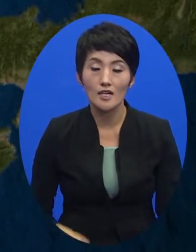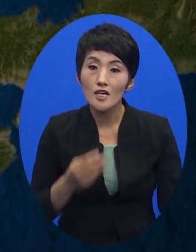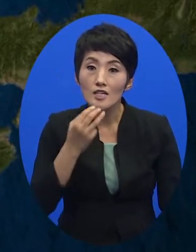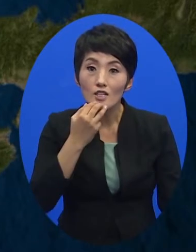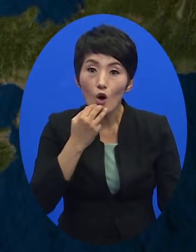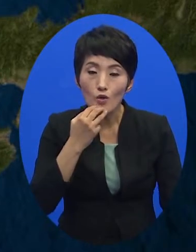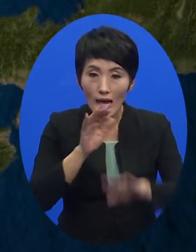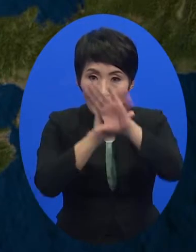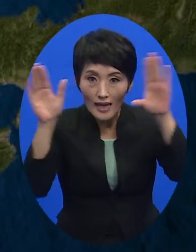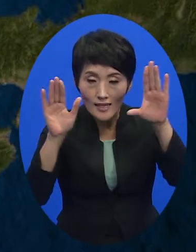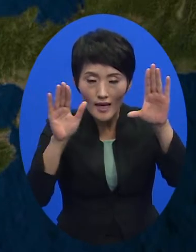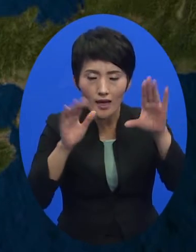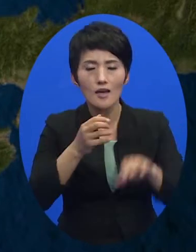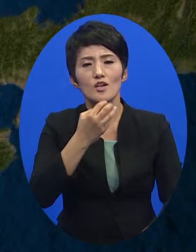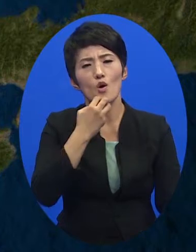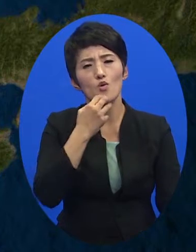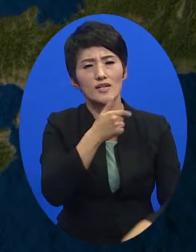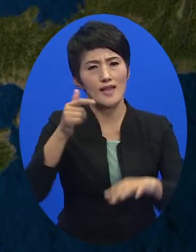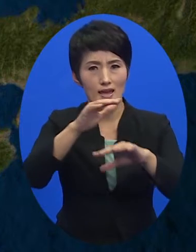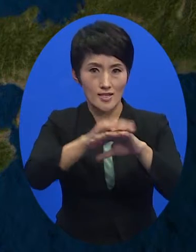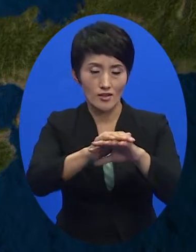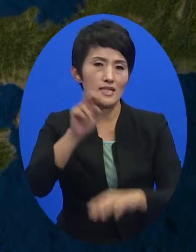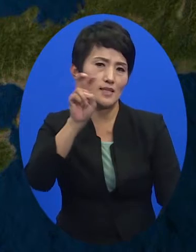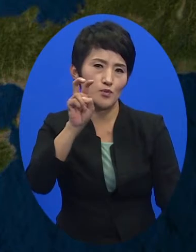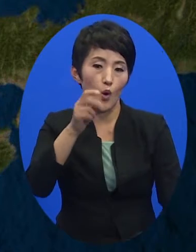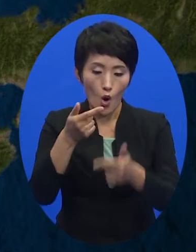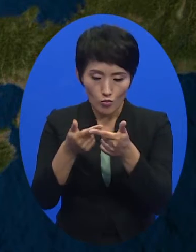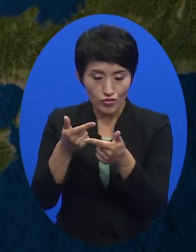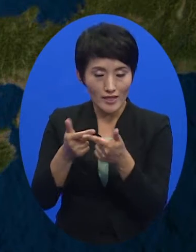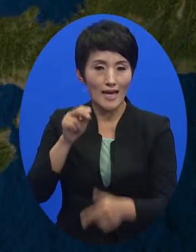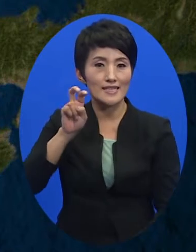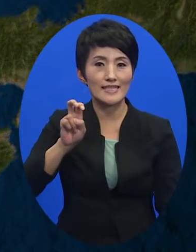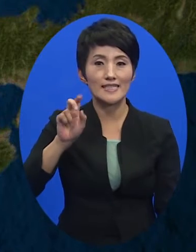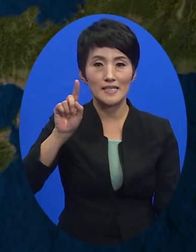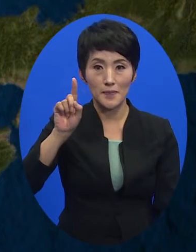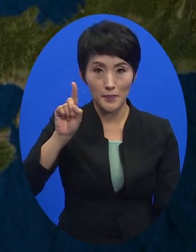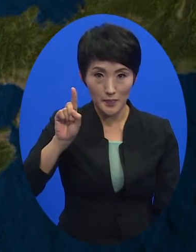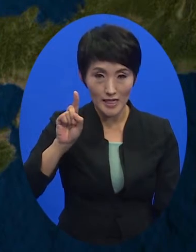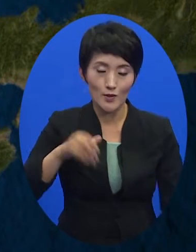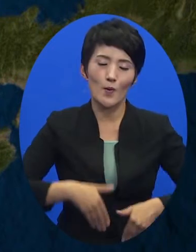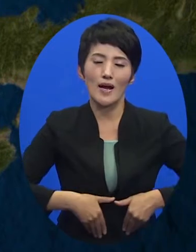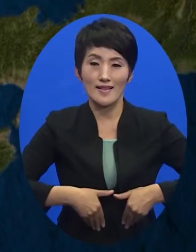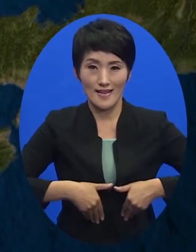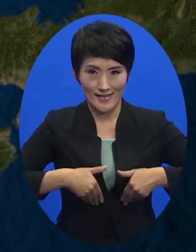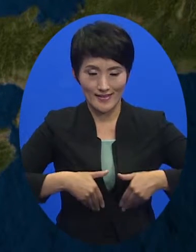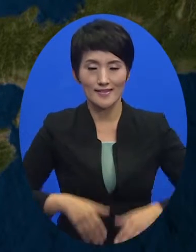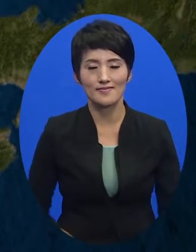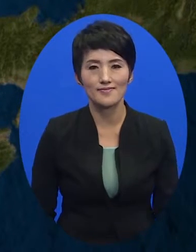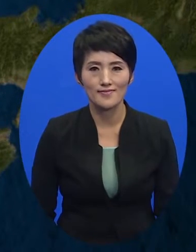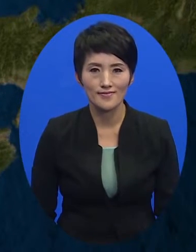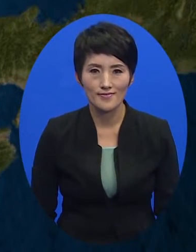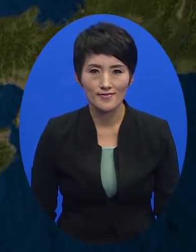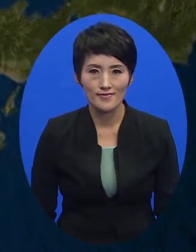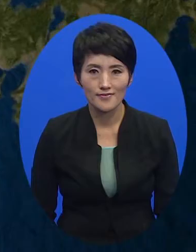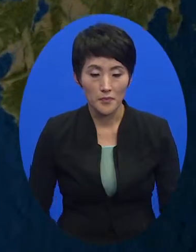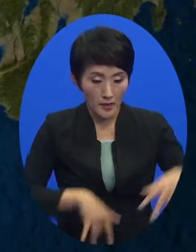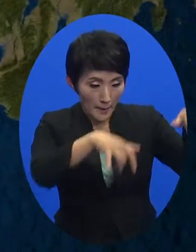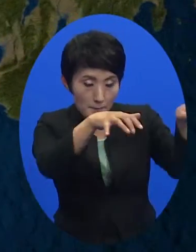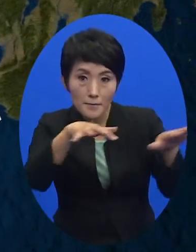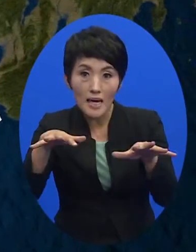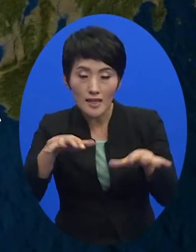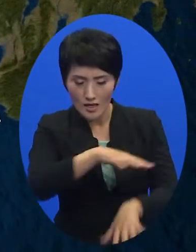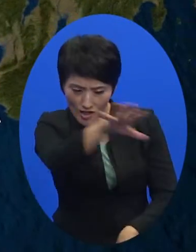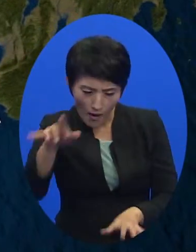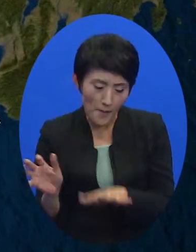기온 서울과 강릉, 대전이 모두 20도, 대구와 부산 21도까지 올라가면서 오늘과 비슷하겠습니다.